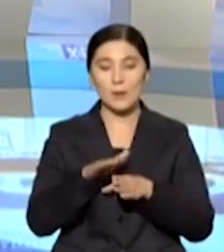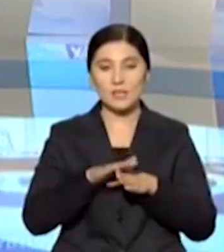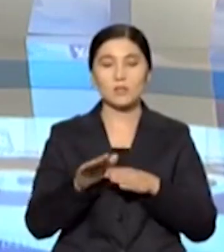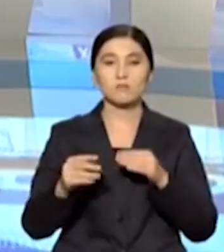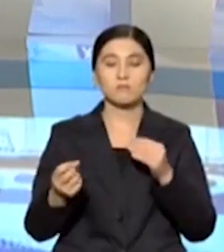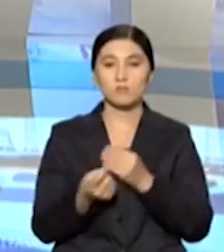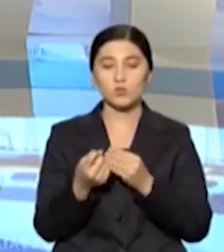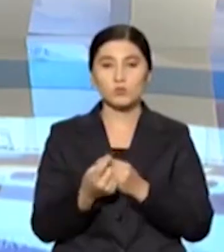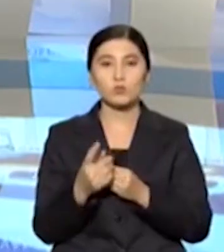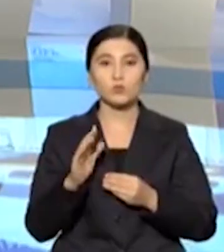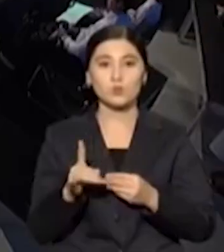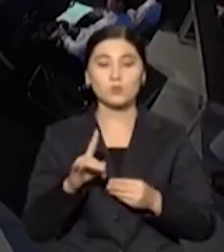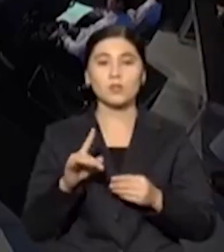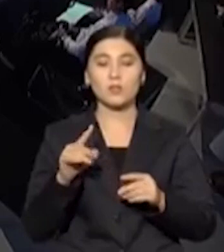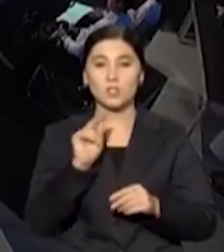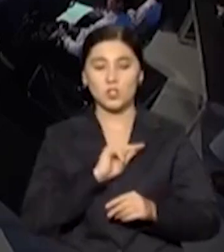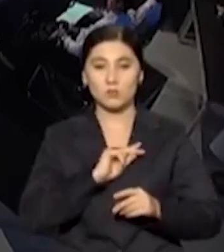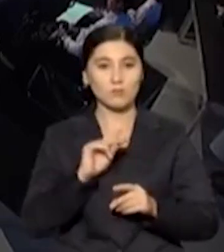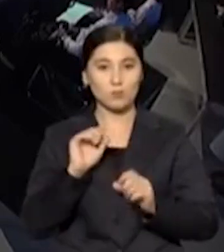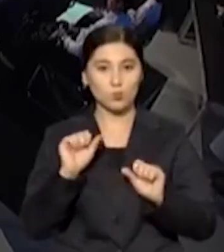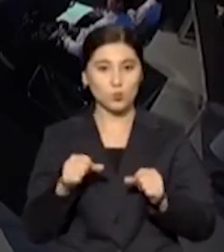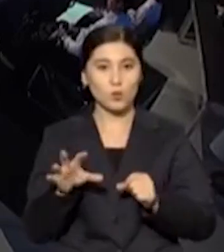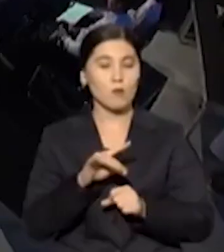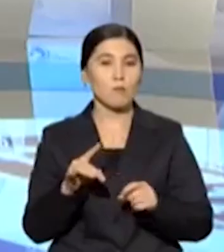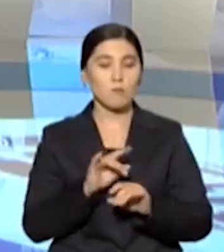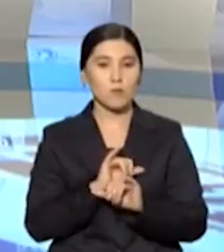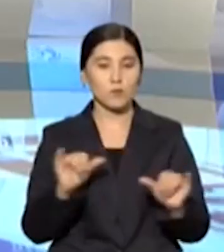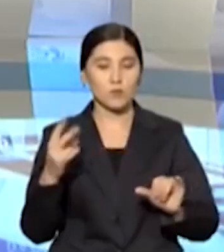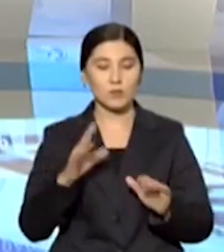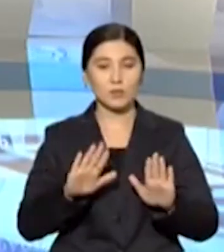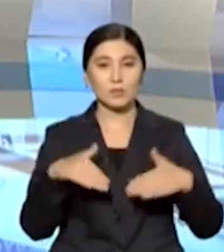bajarilishi, ijro etilishi bo'yicha vakolatlarini kuchaytirish masalalariga qaratilgan tashabbuslar.